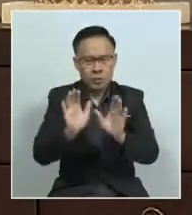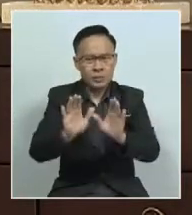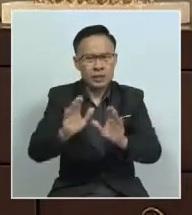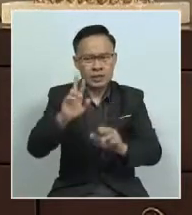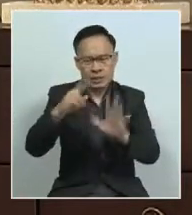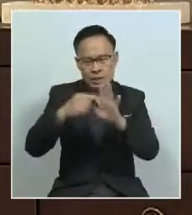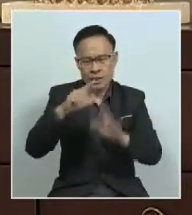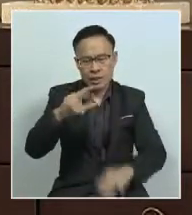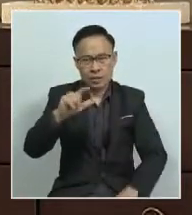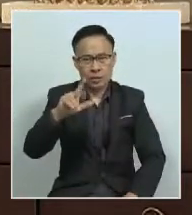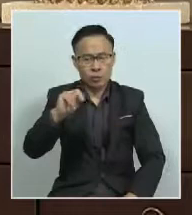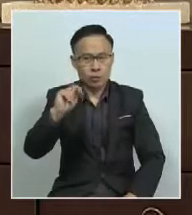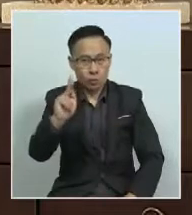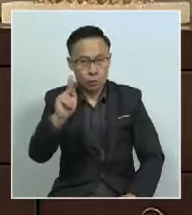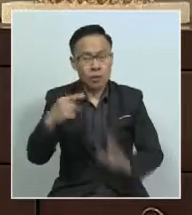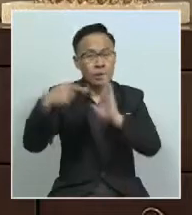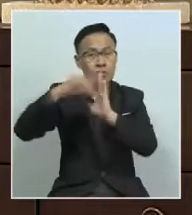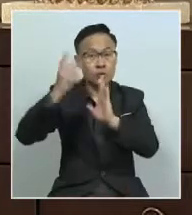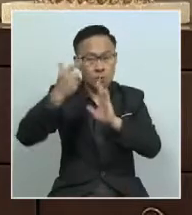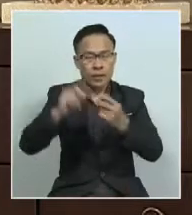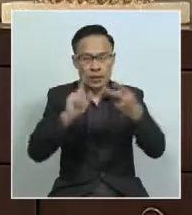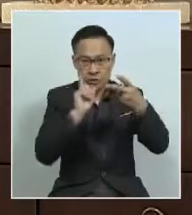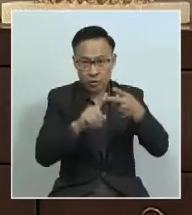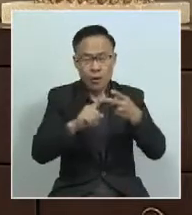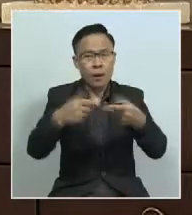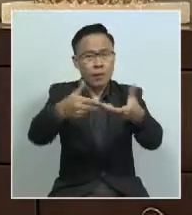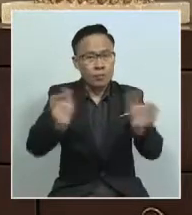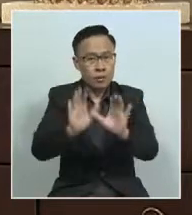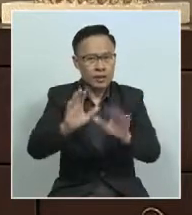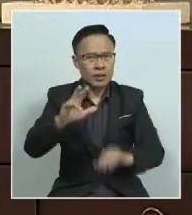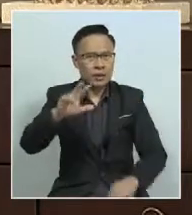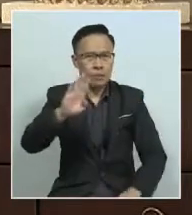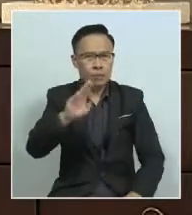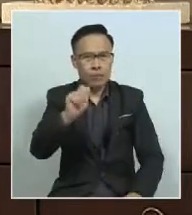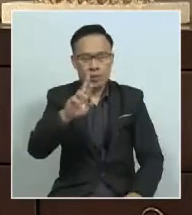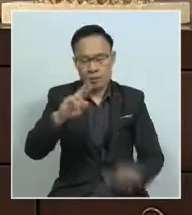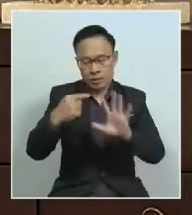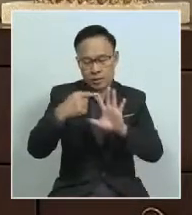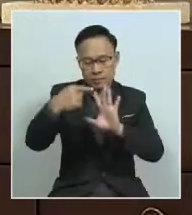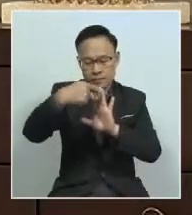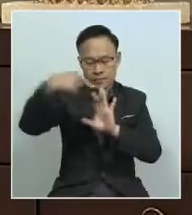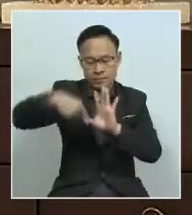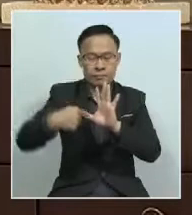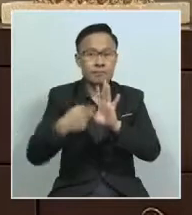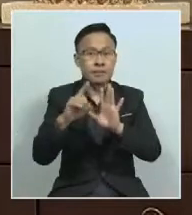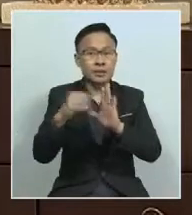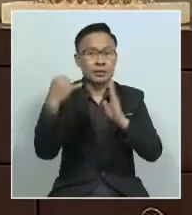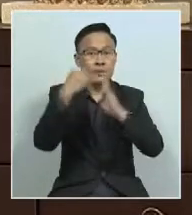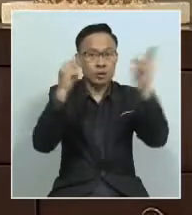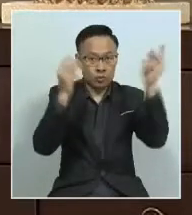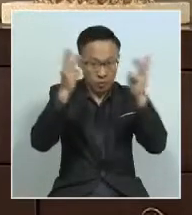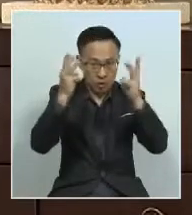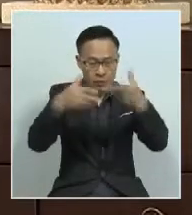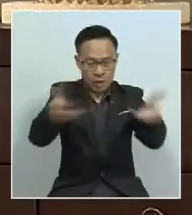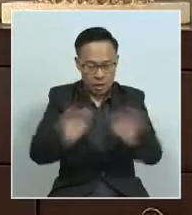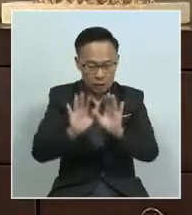พิษณุโลกและบึงบรเพชรจังหวัดนครสวรรค์สองแหล่งนี้เป็นแหล่งเก็บกักน้ำขยะขนาดใหญ่เป็นแหล่งธรรมชาติด้วยของพื้น